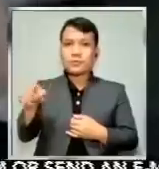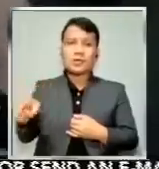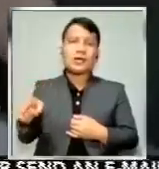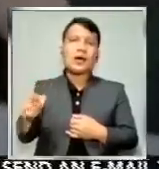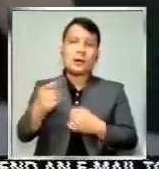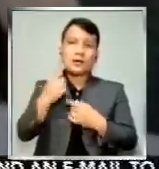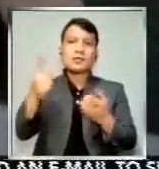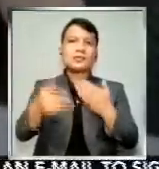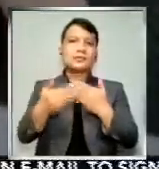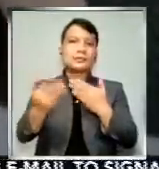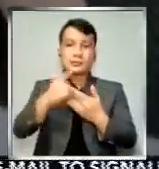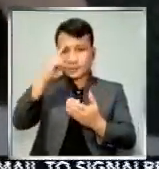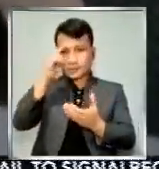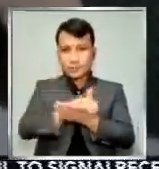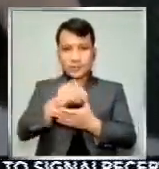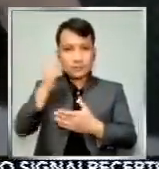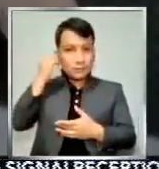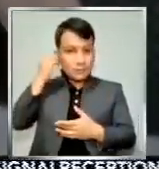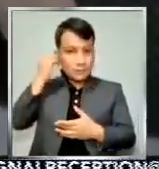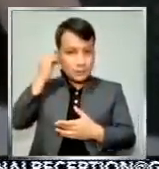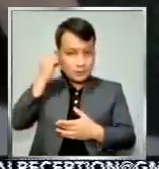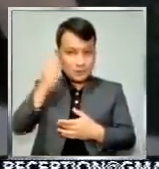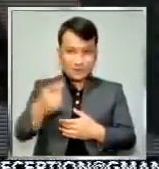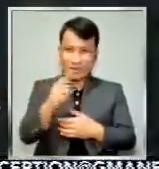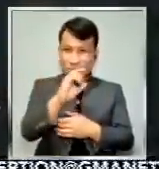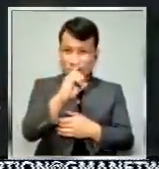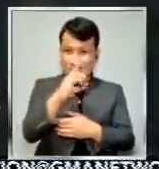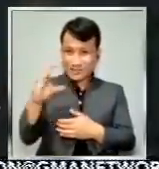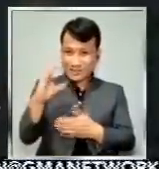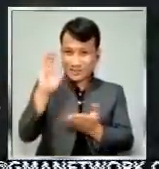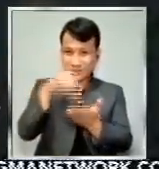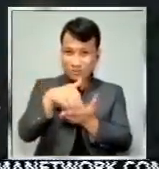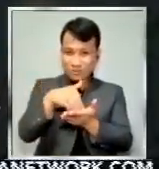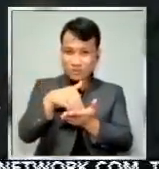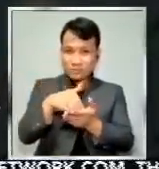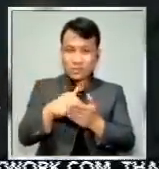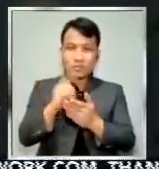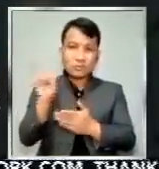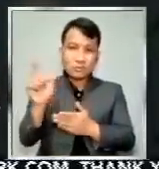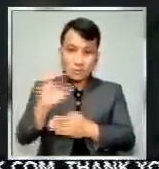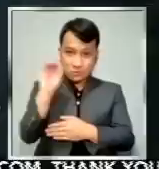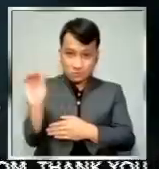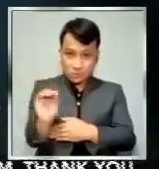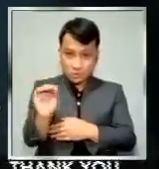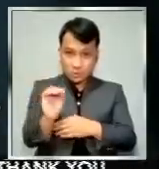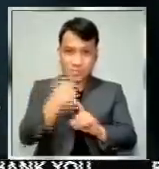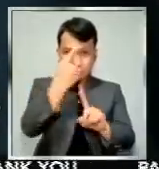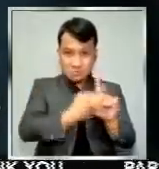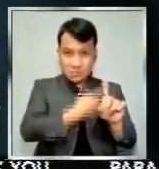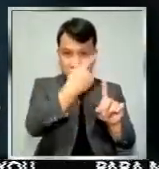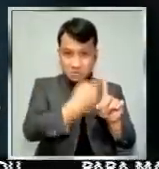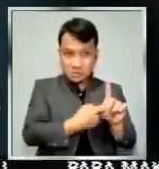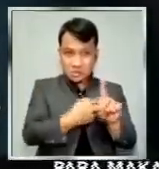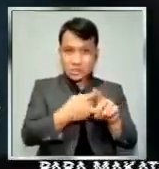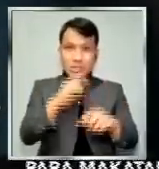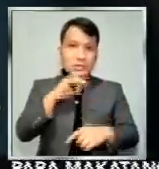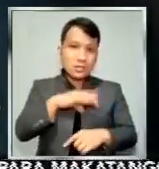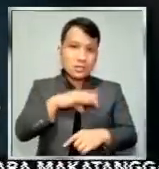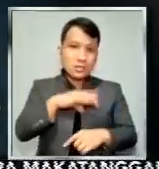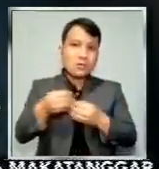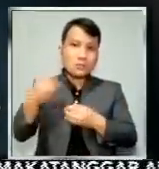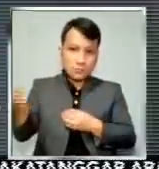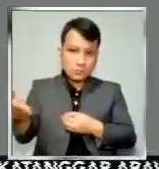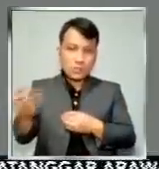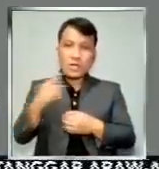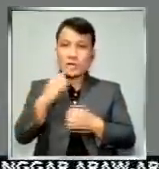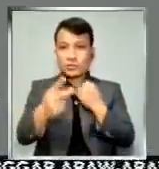suspect. Sa minimum investment na 100,000 pesos, 20% na interest kada buwan ang pangako ng suspect sa mga mag-i-invest.